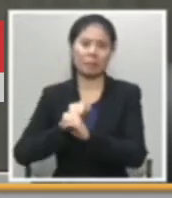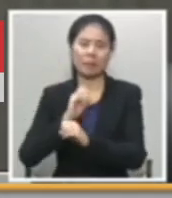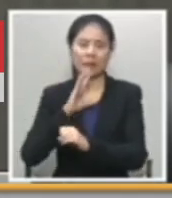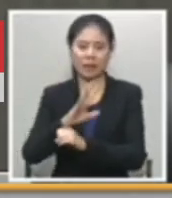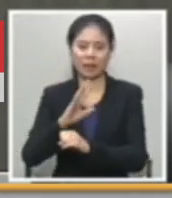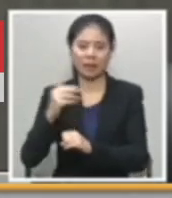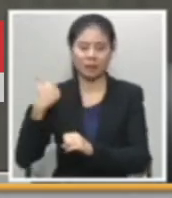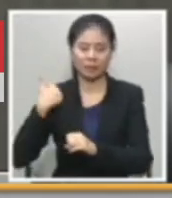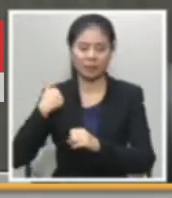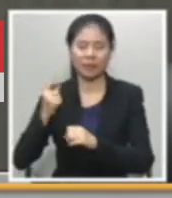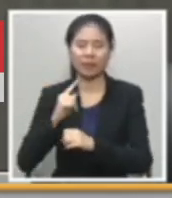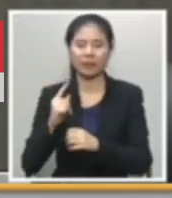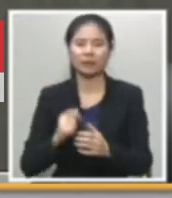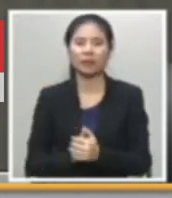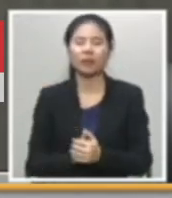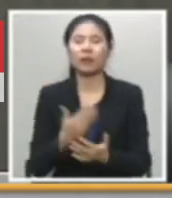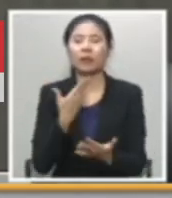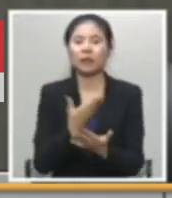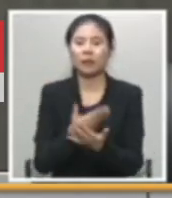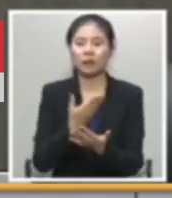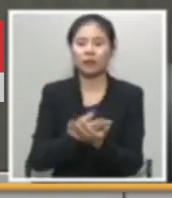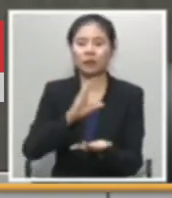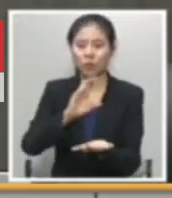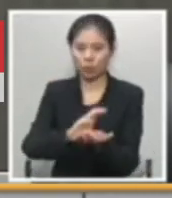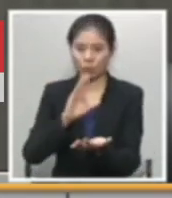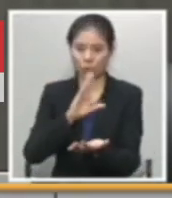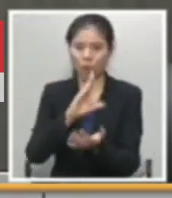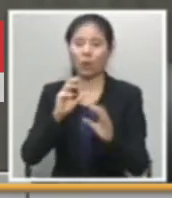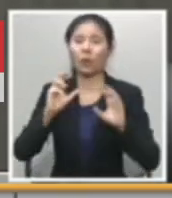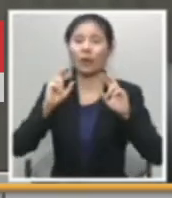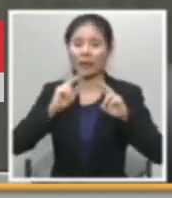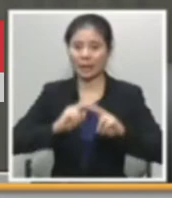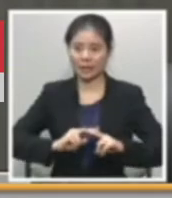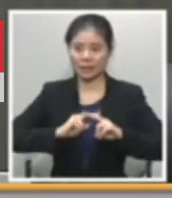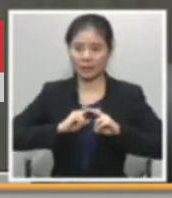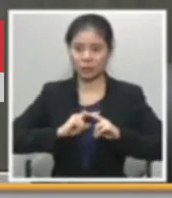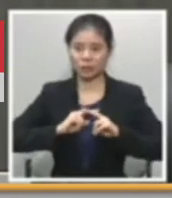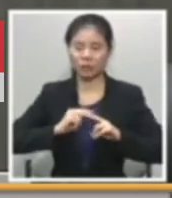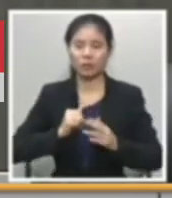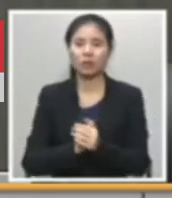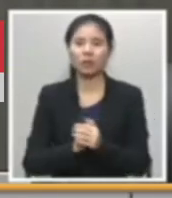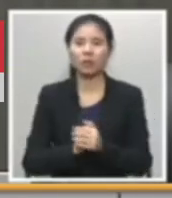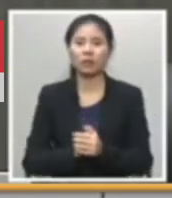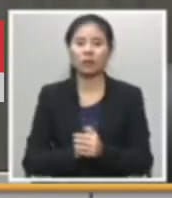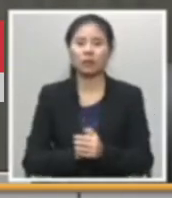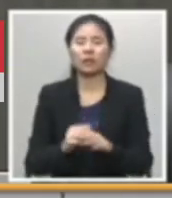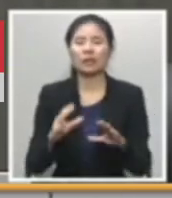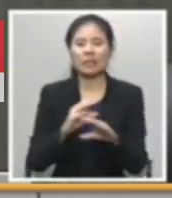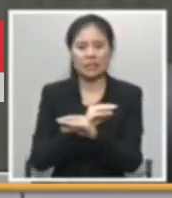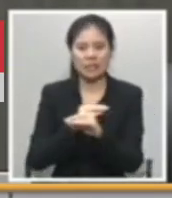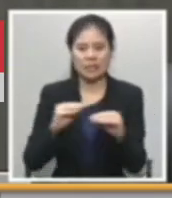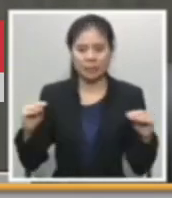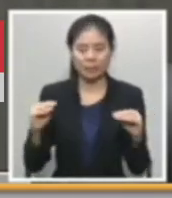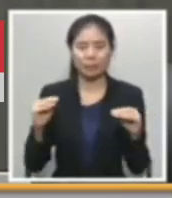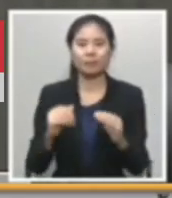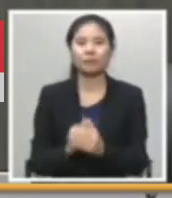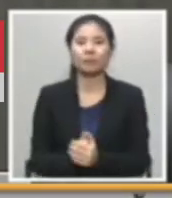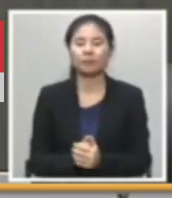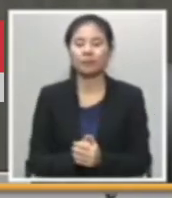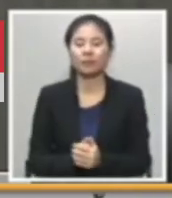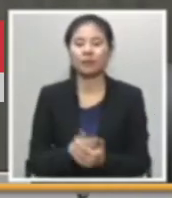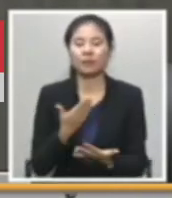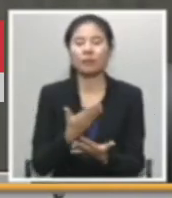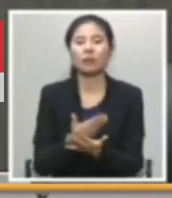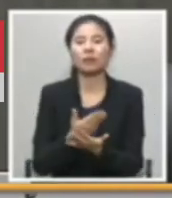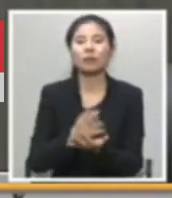ามีข้อสังเกตว่าการลงทุนภาคเอกชนแทบจะนิ่งสนิทมีแค่การล